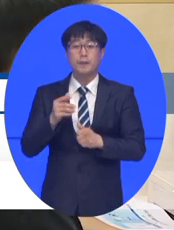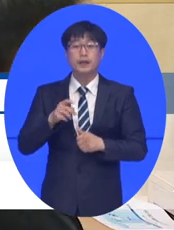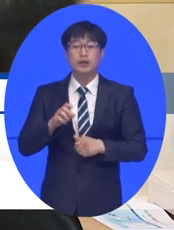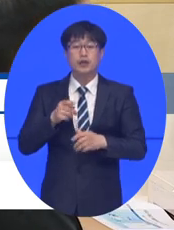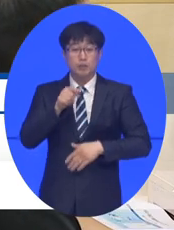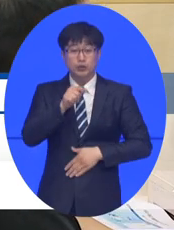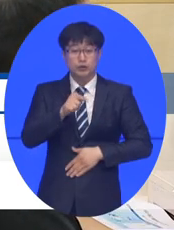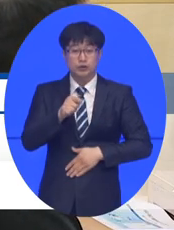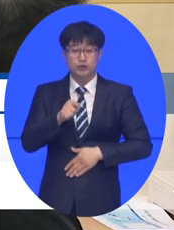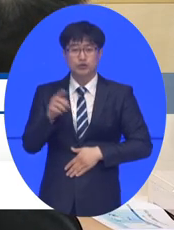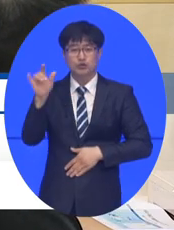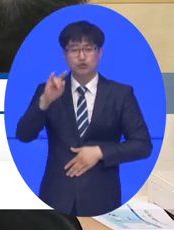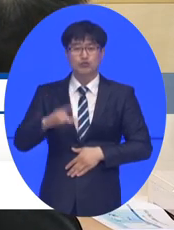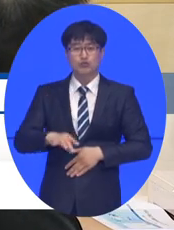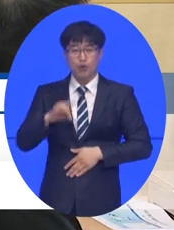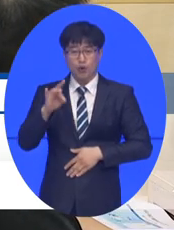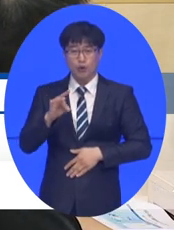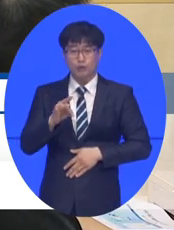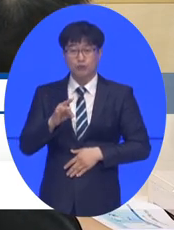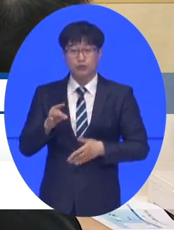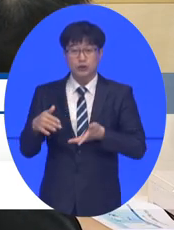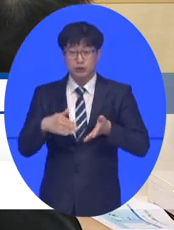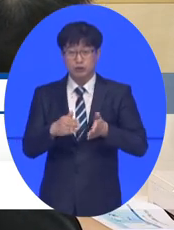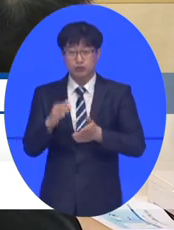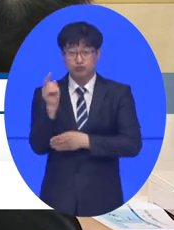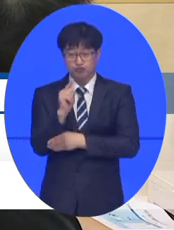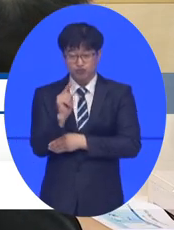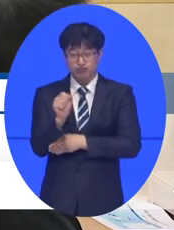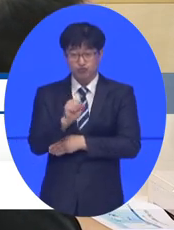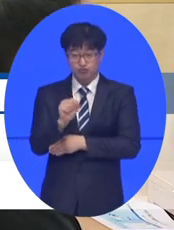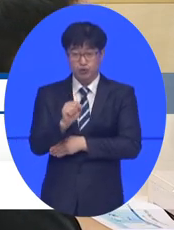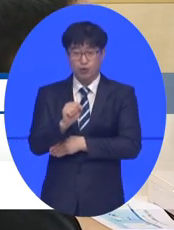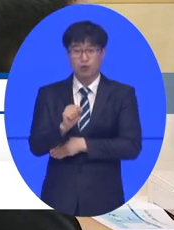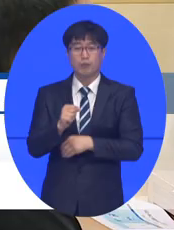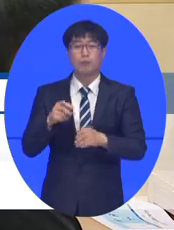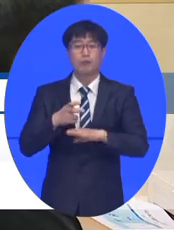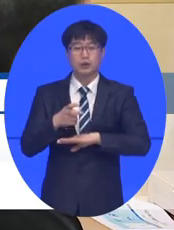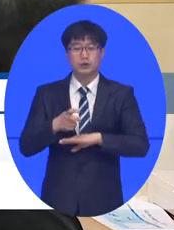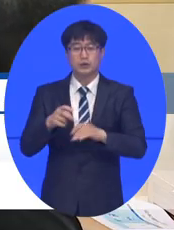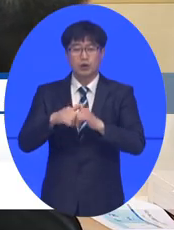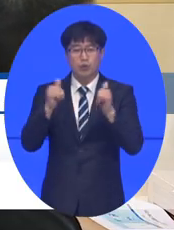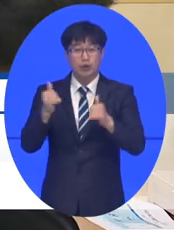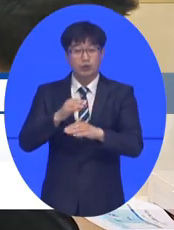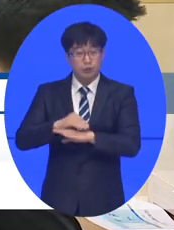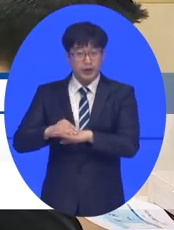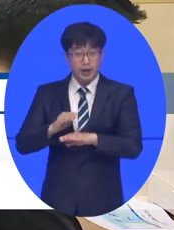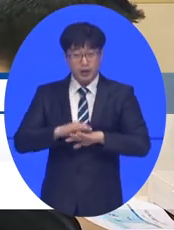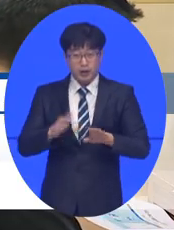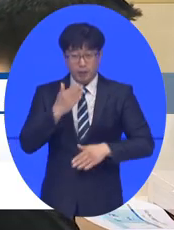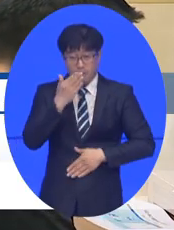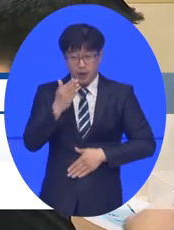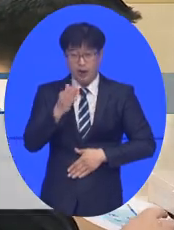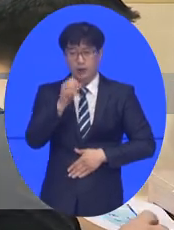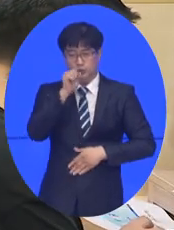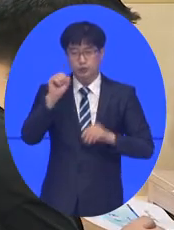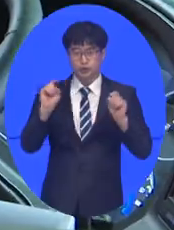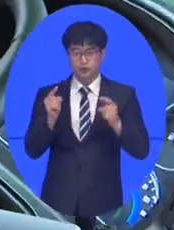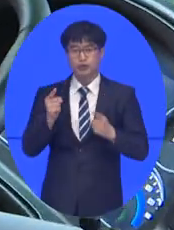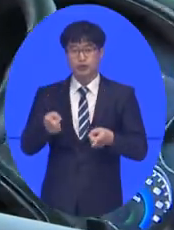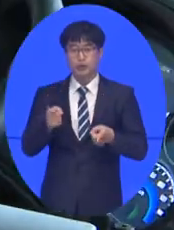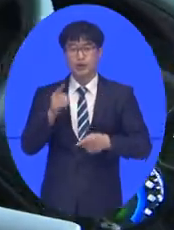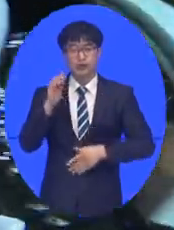운행하는 노선 버스로서 이게 사회적 수용성에 대해서 이게 해결할 수 있는 좋은 기회라고 생각을